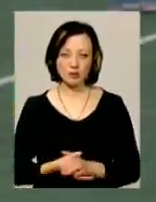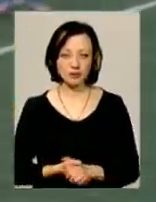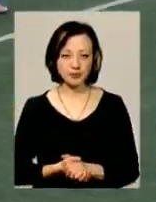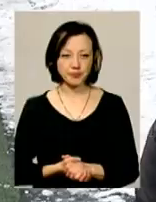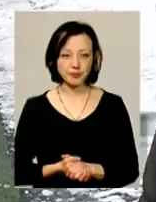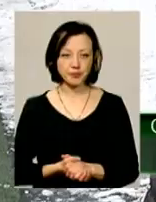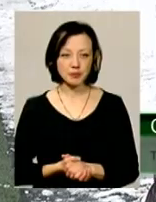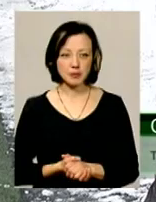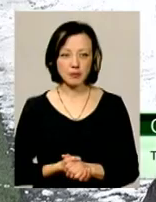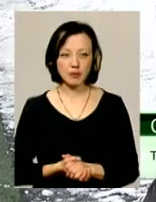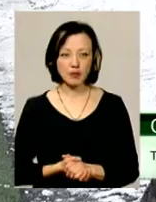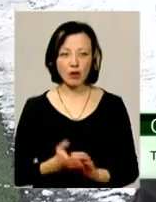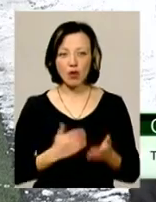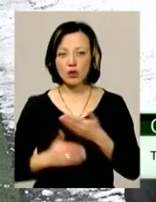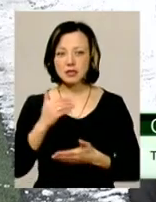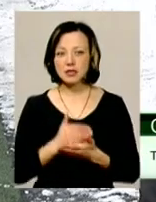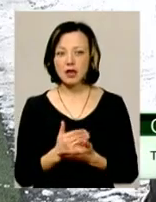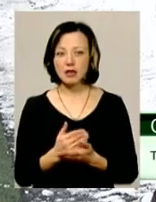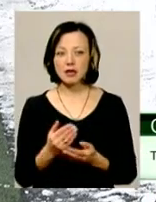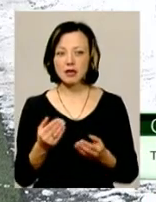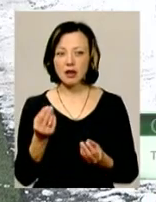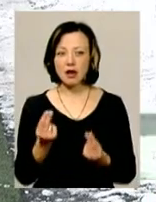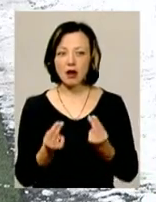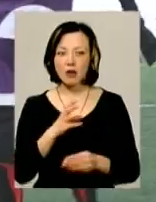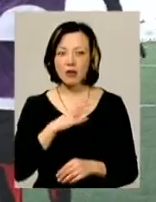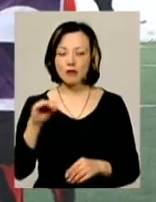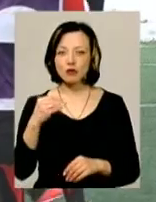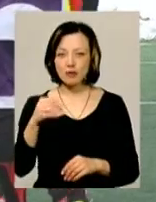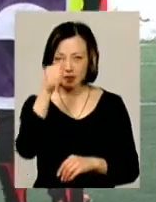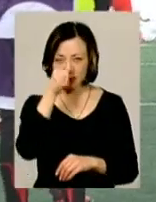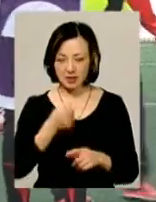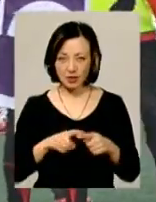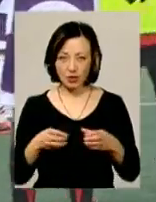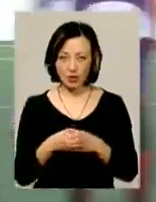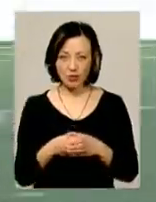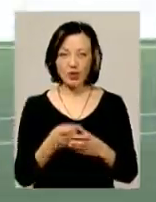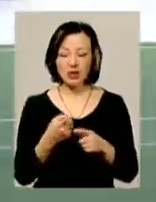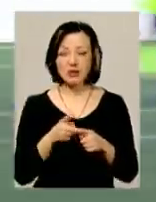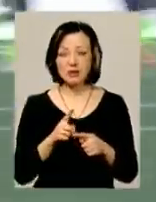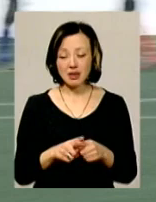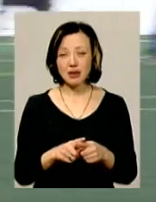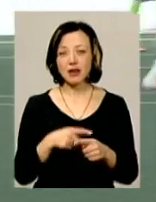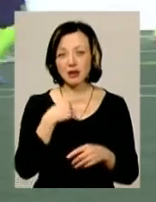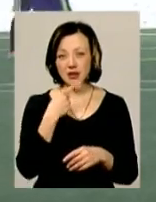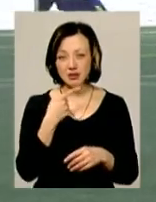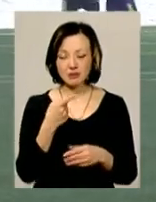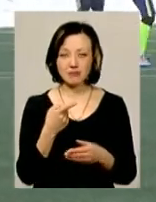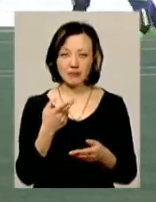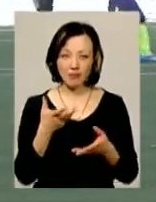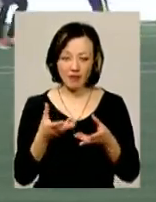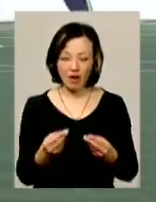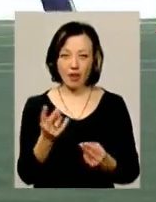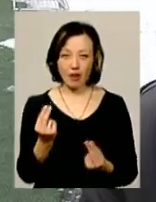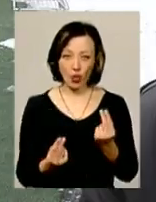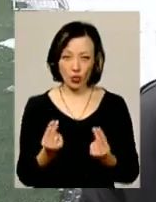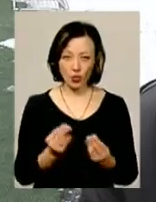Олексюк. Остання гра була десь у цією групою десь в жовтні місяці. Це не може не відбитися на якості гри, каже наставник красилівських